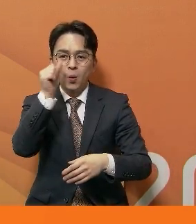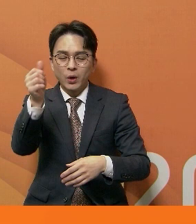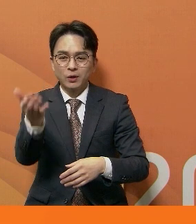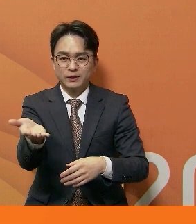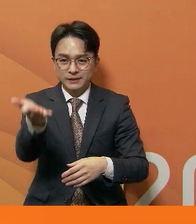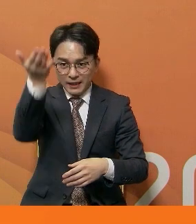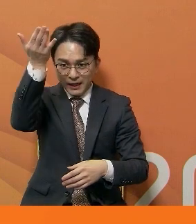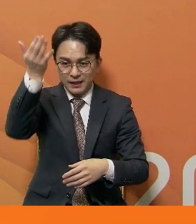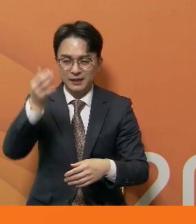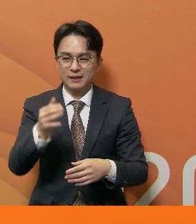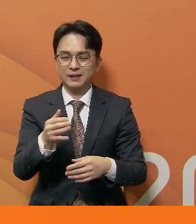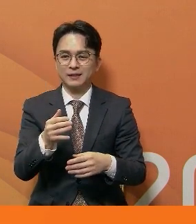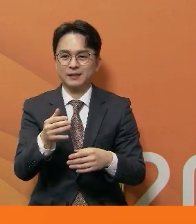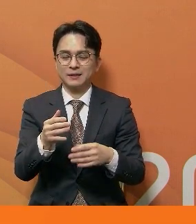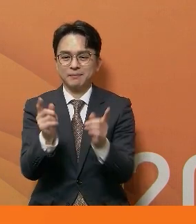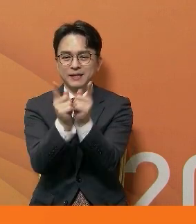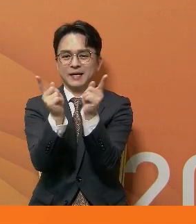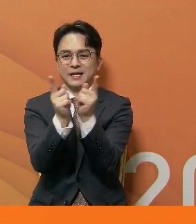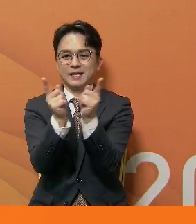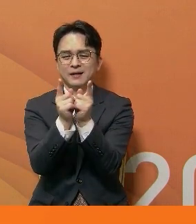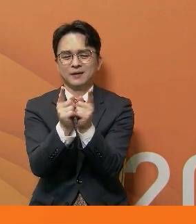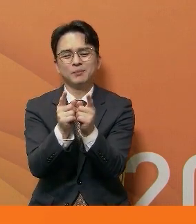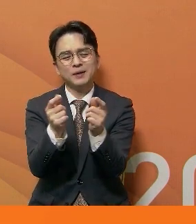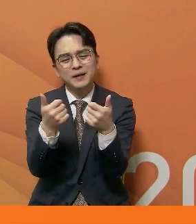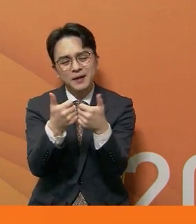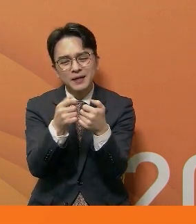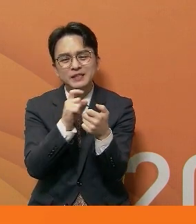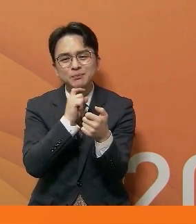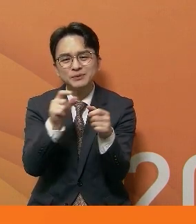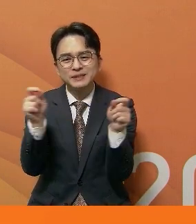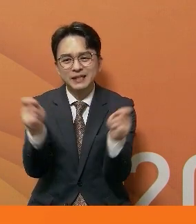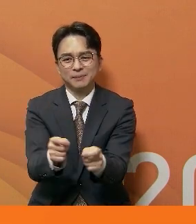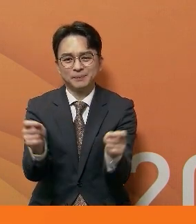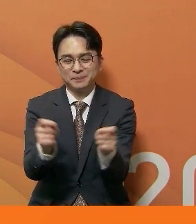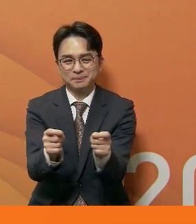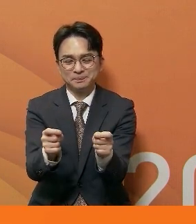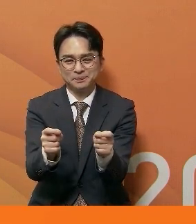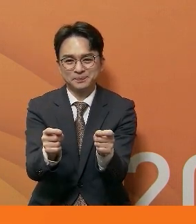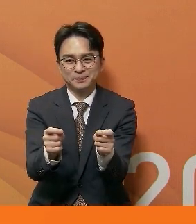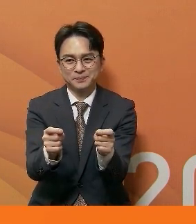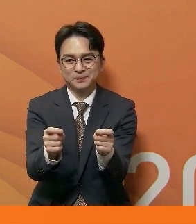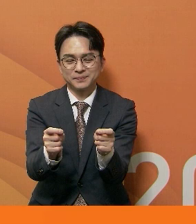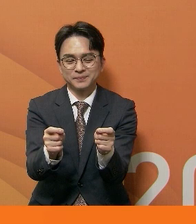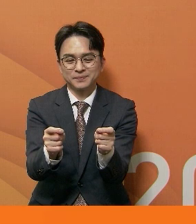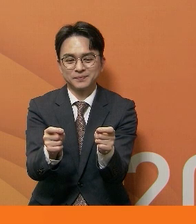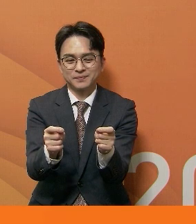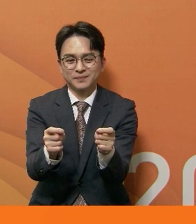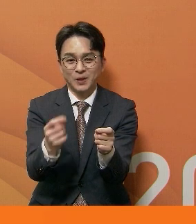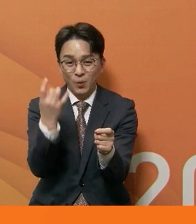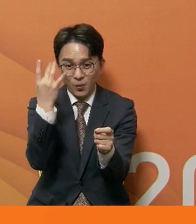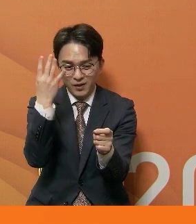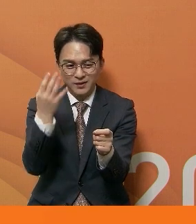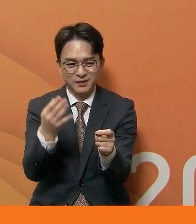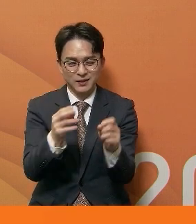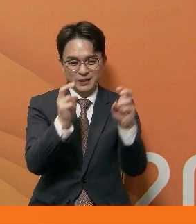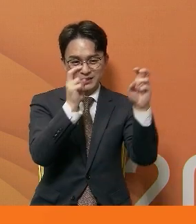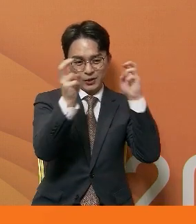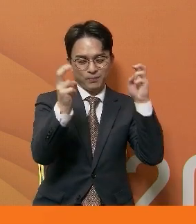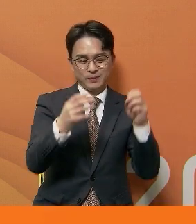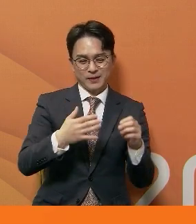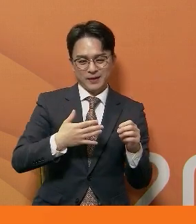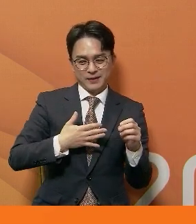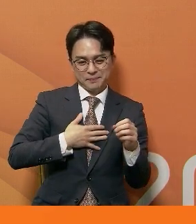맺어서 데모데이에만 그 투자자들이 오시는 것이 아니고 멘토링이라든지 컨설팅이라든지